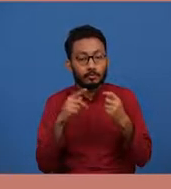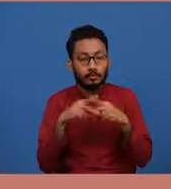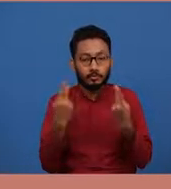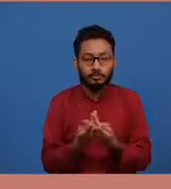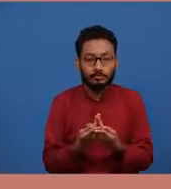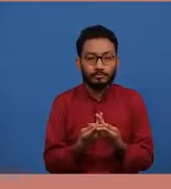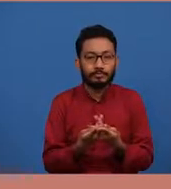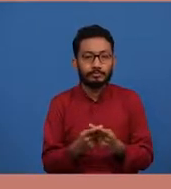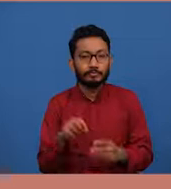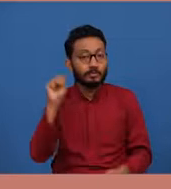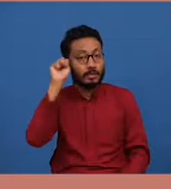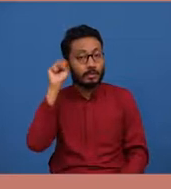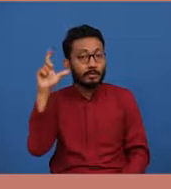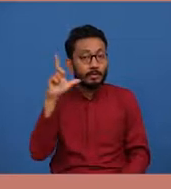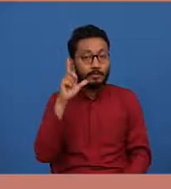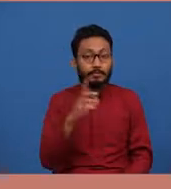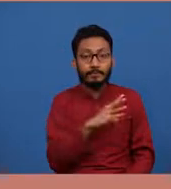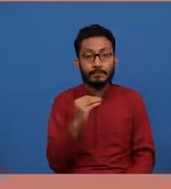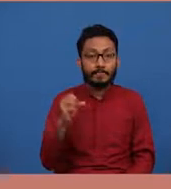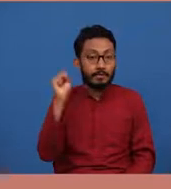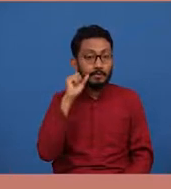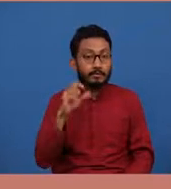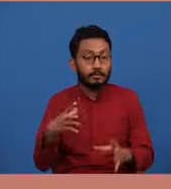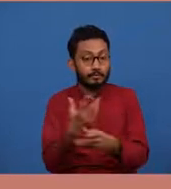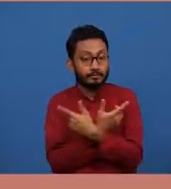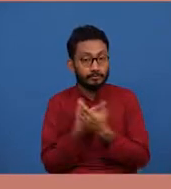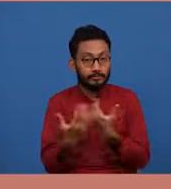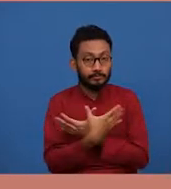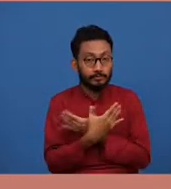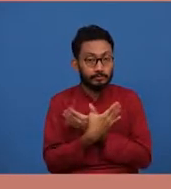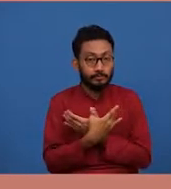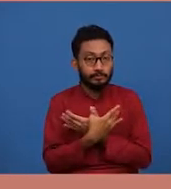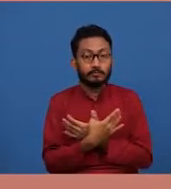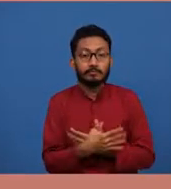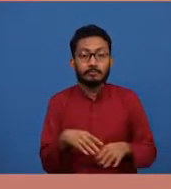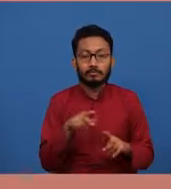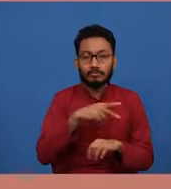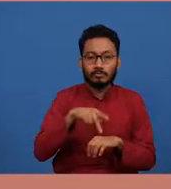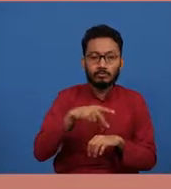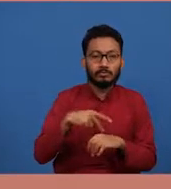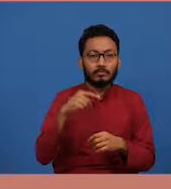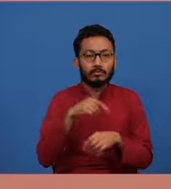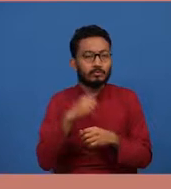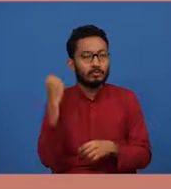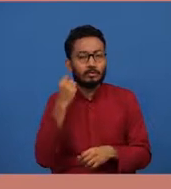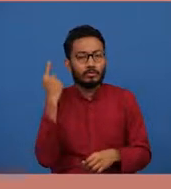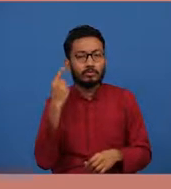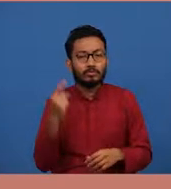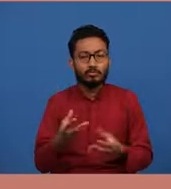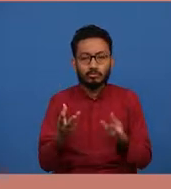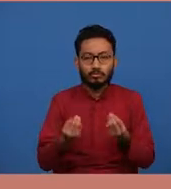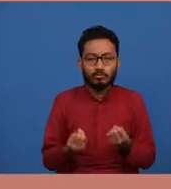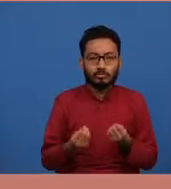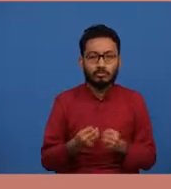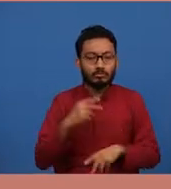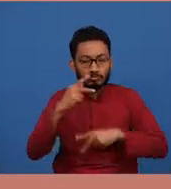sekeluarga Sang Rama-Rama. Pulau itu sentiasa menerima kunjungan pelancong dari